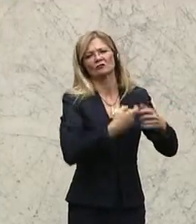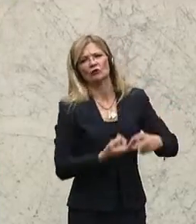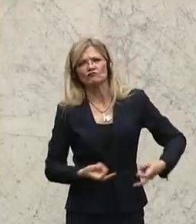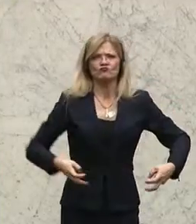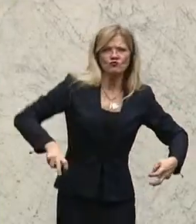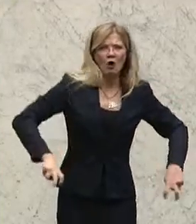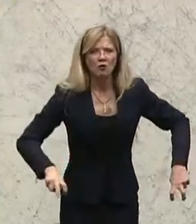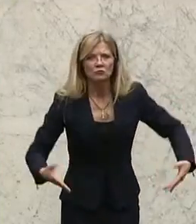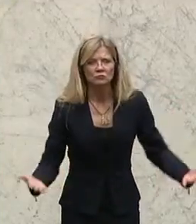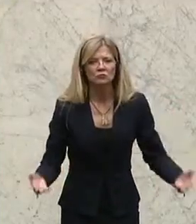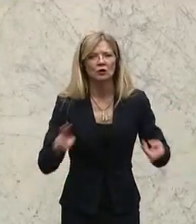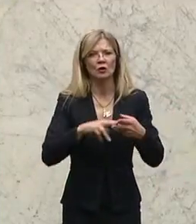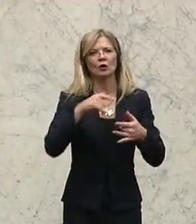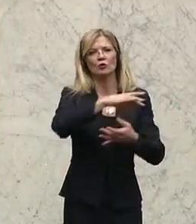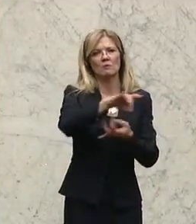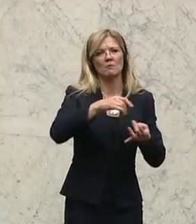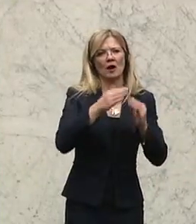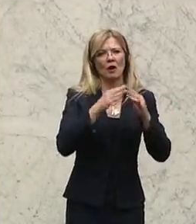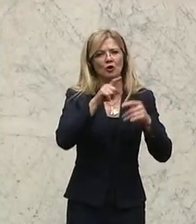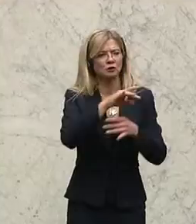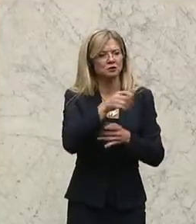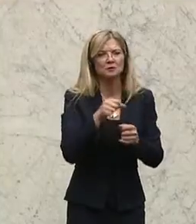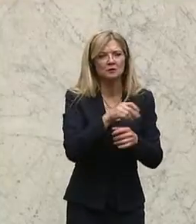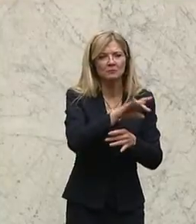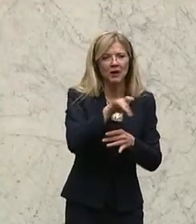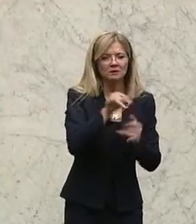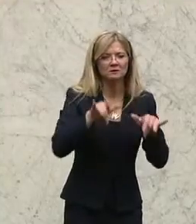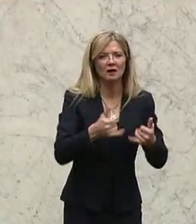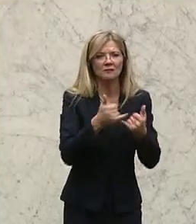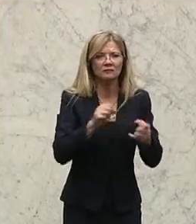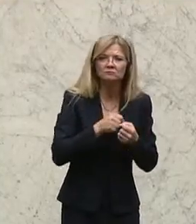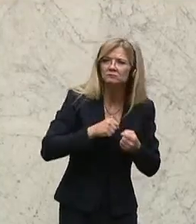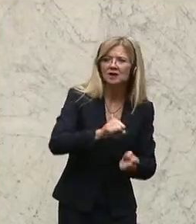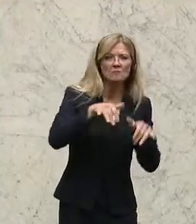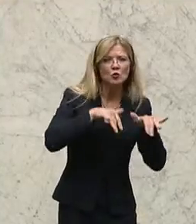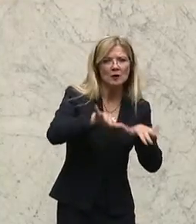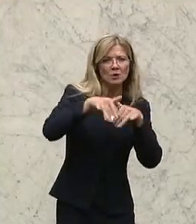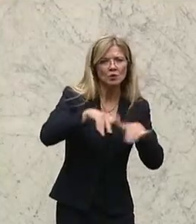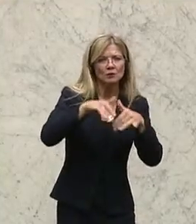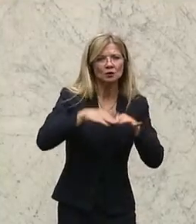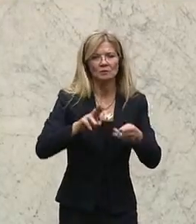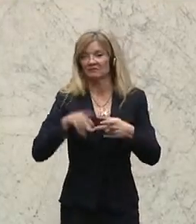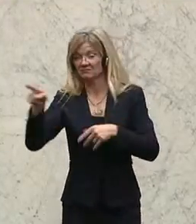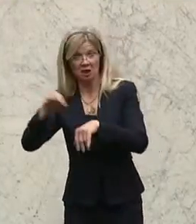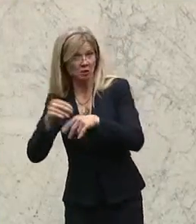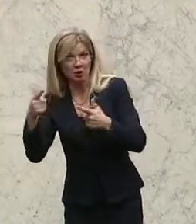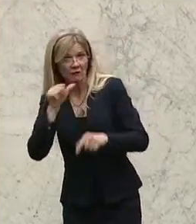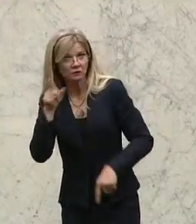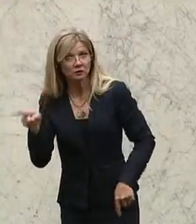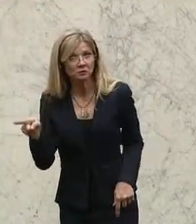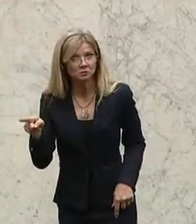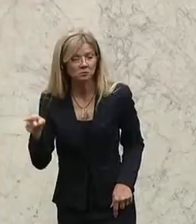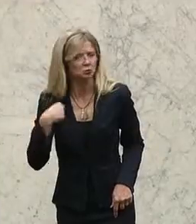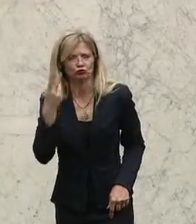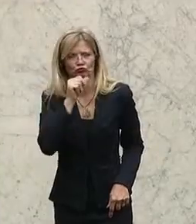und der Ballhausplatz wäre voll mit einer Demonstration. Wenn die Ärzte ihre Interessen vertreten, dann ist das auf einmal eine Sünde und das darf nicht sein. Das verstehe ich persönlich